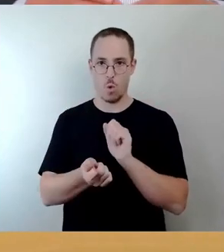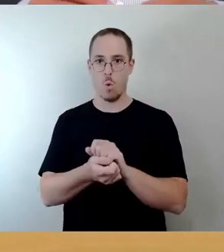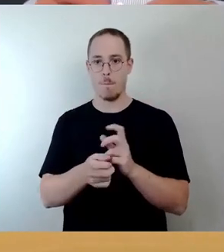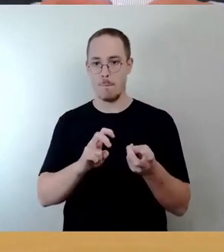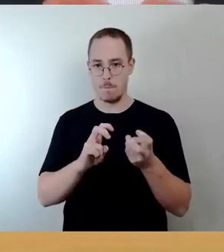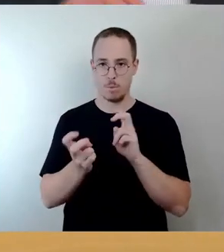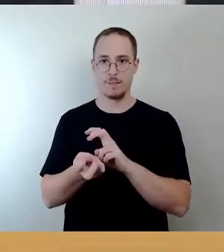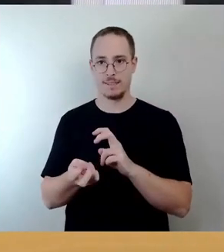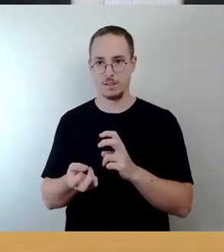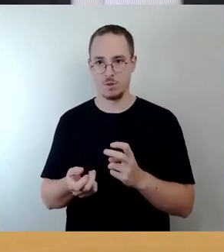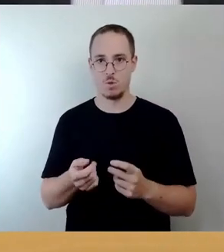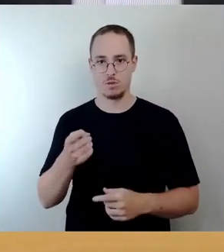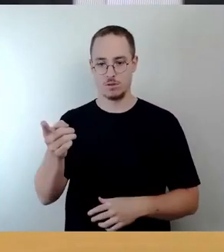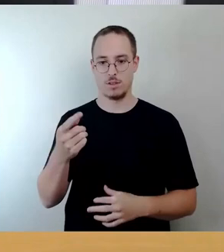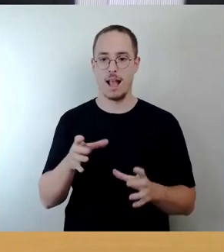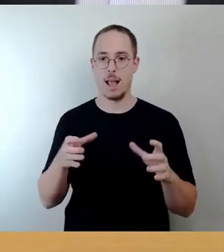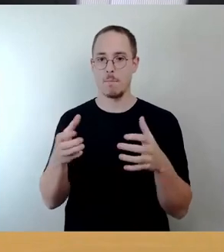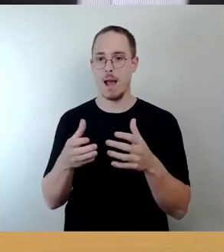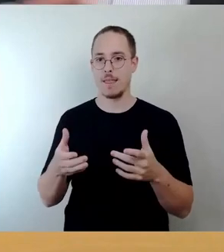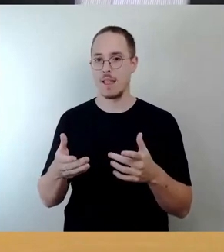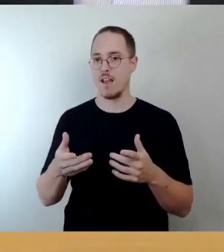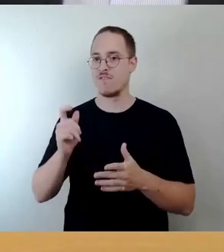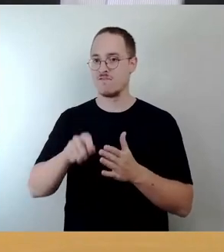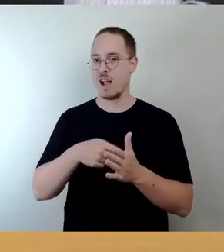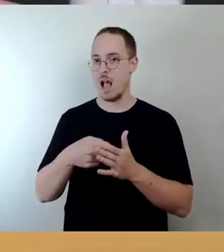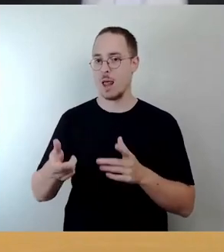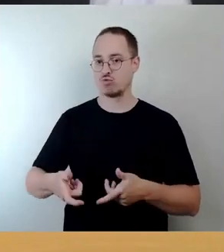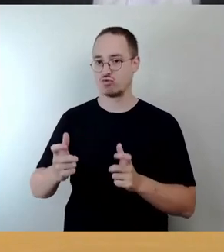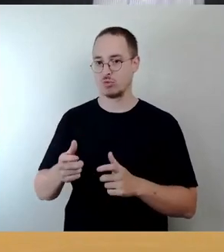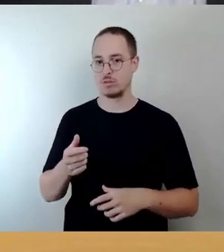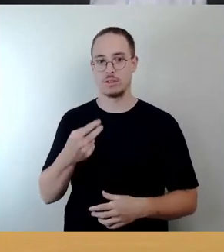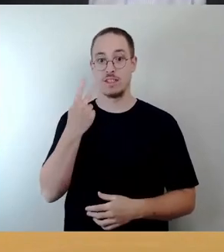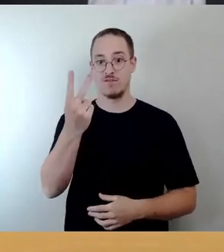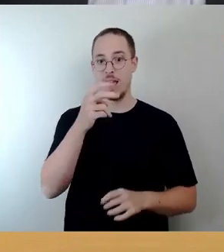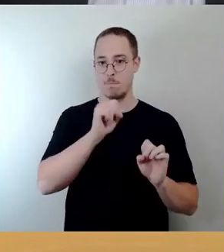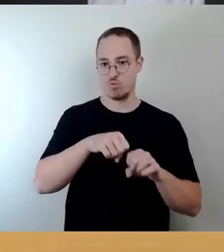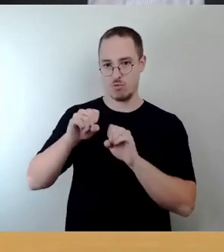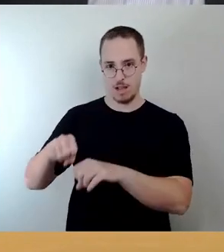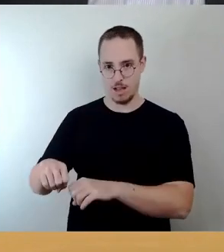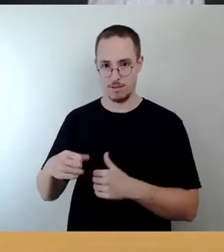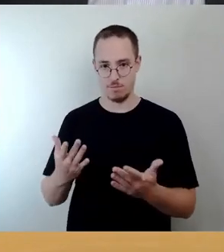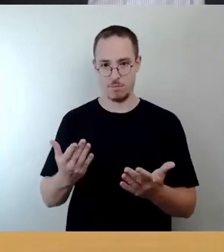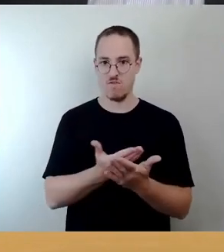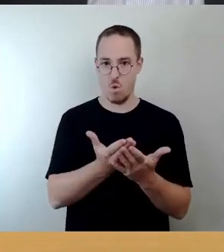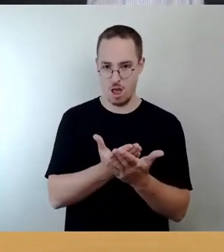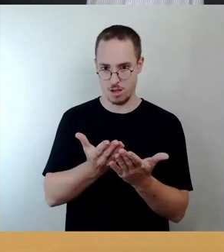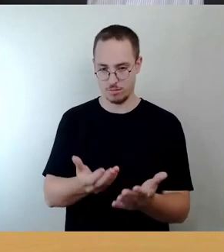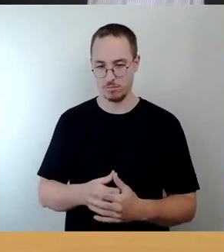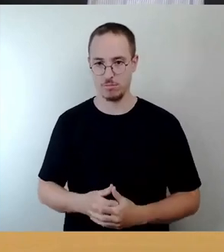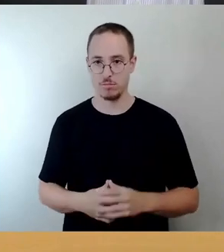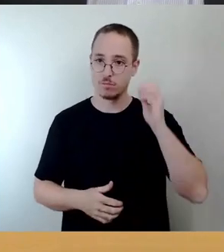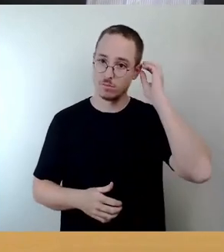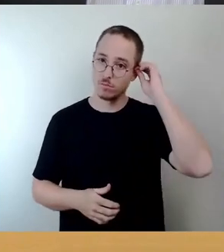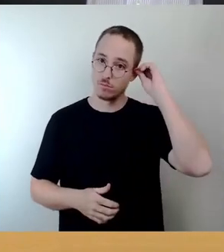Gemeindewahlausschuss. Und hier gibt es zwei Möglichkeiten. Es ist eine Vorlage. Ich würde dann fragen, ob wir die offen abstimmen